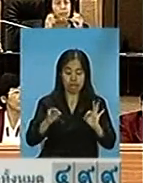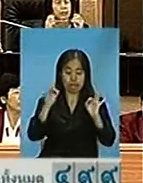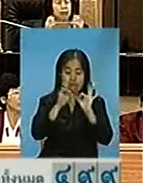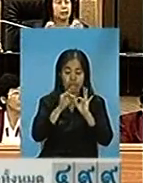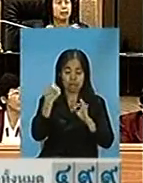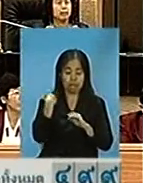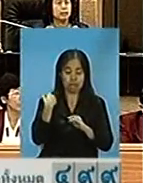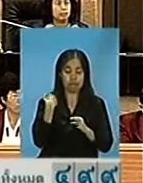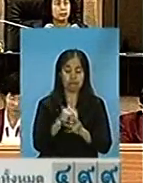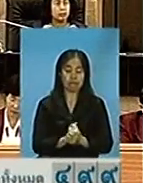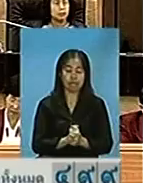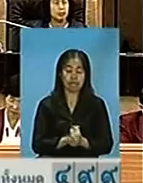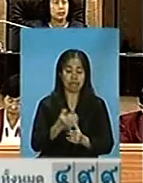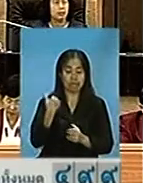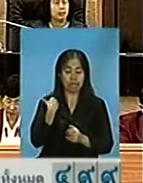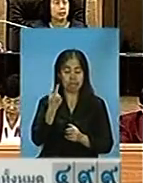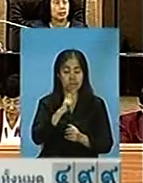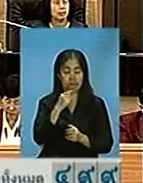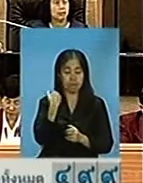ท่านค่อยพูดท่านมีอะไรไหมครับ